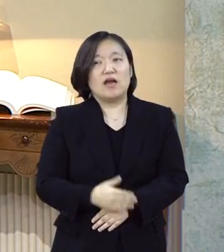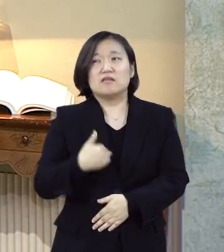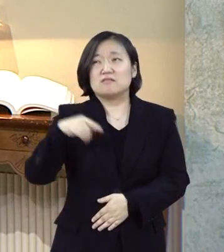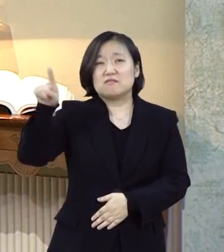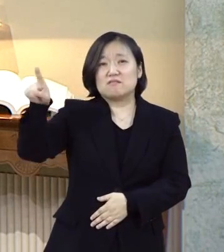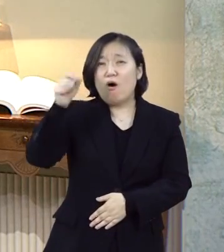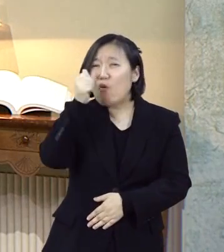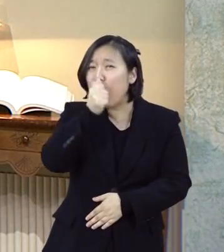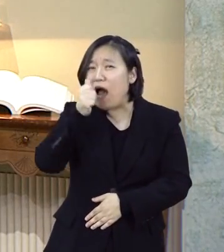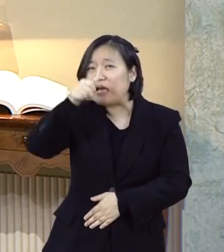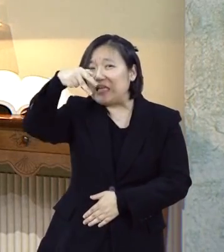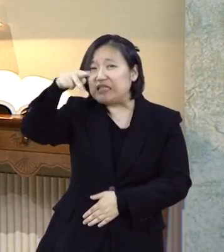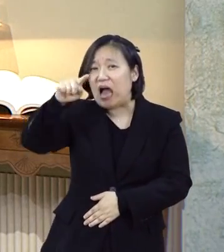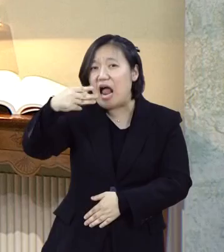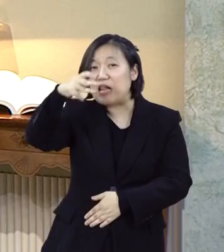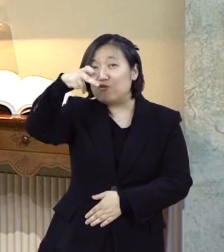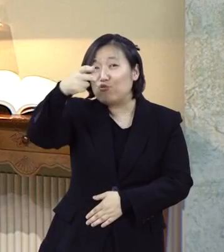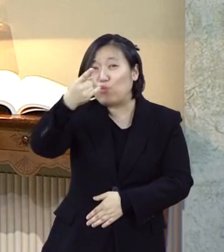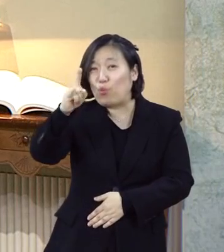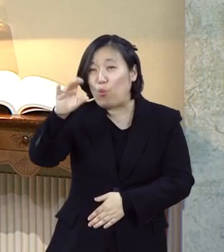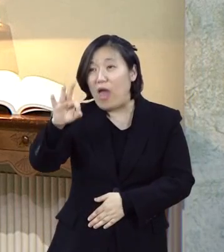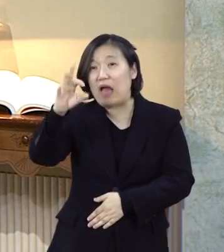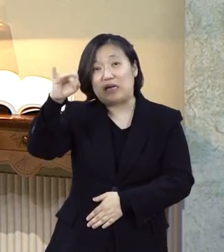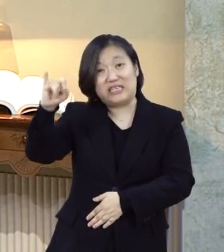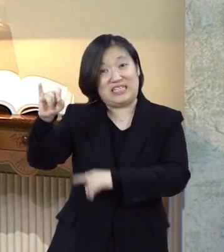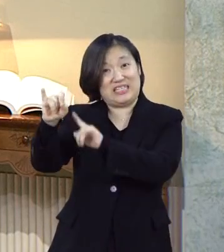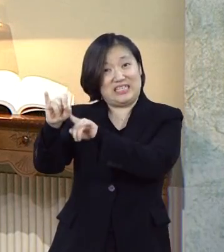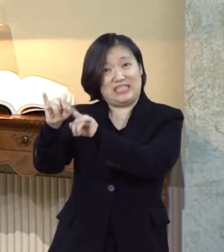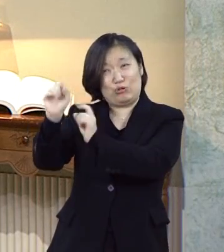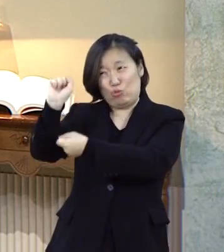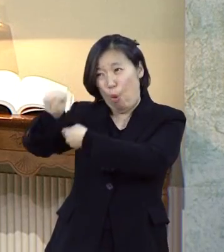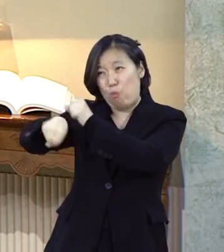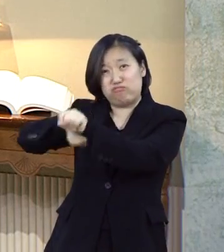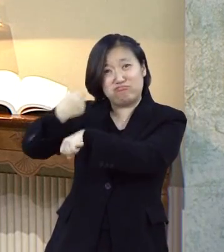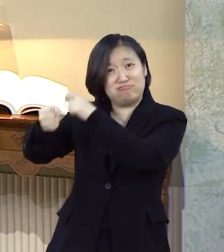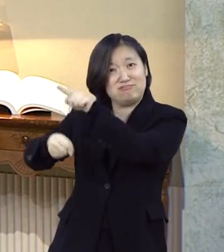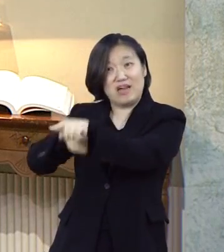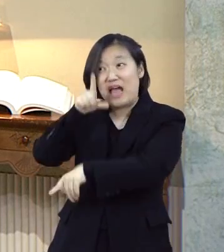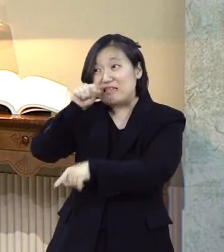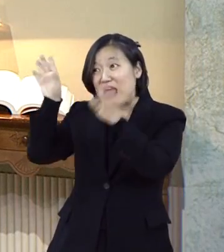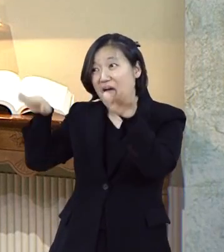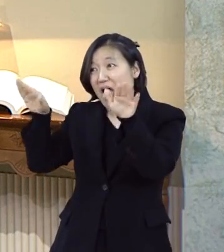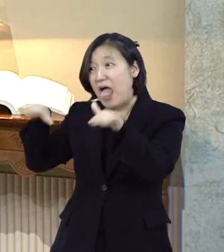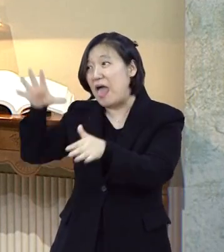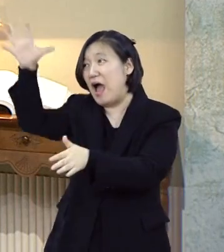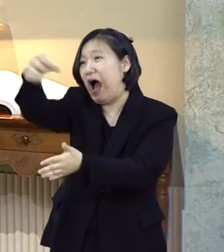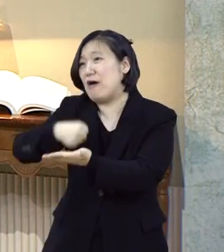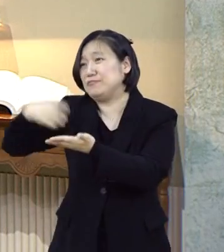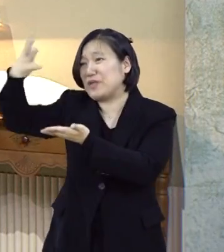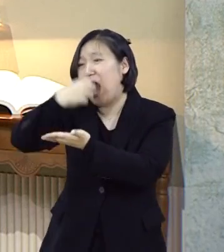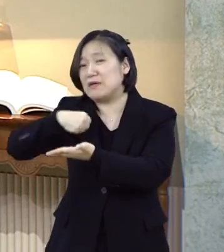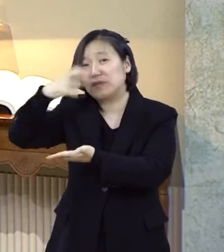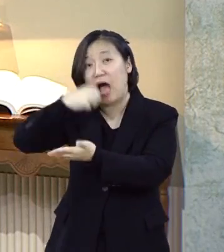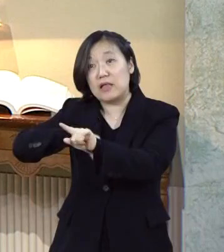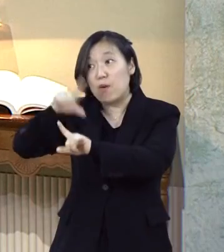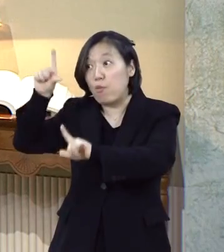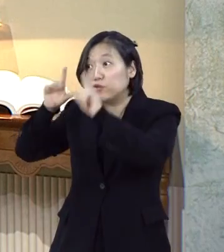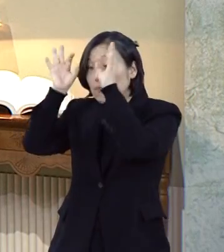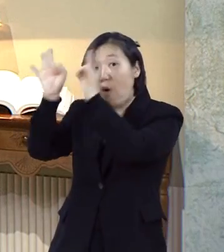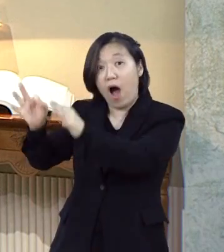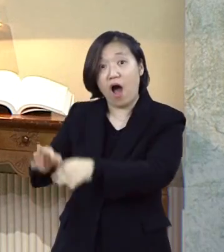살쾡이가 나무 위를 뛰어다니면서 새들을 잡고 있는 모습이 보이는가?